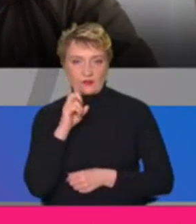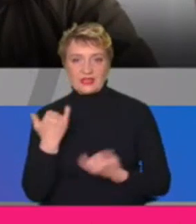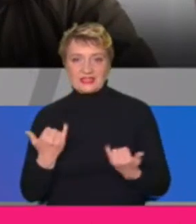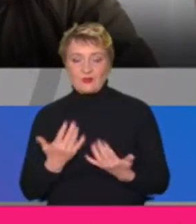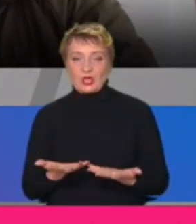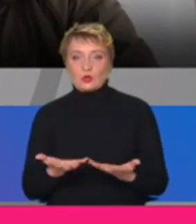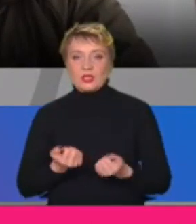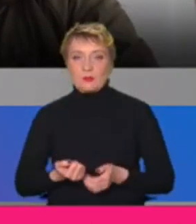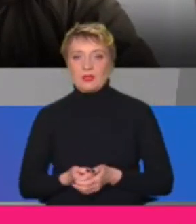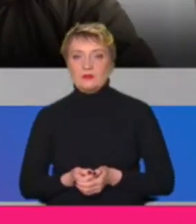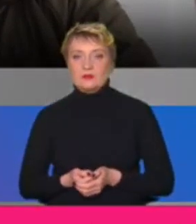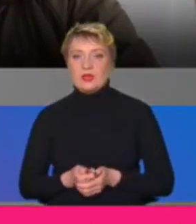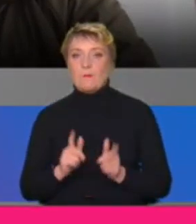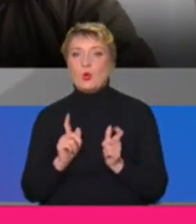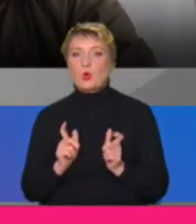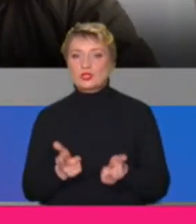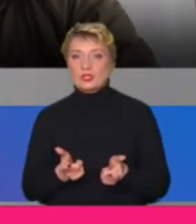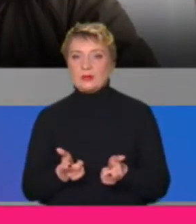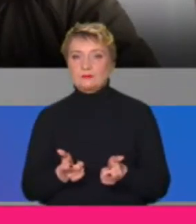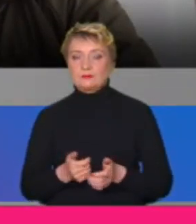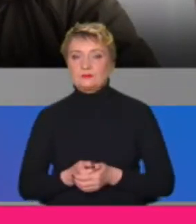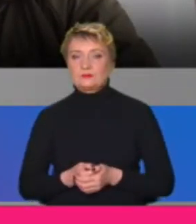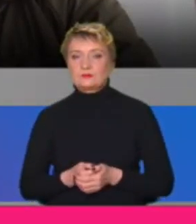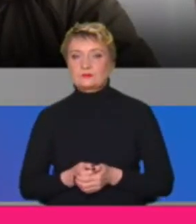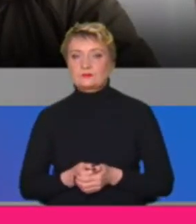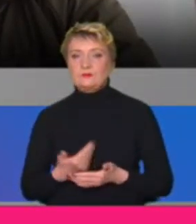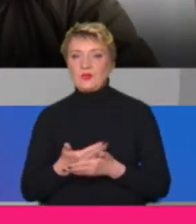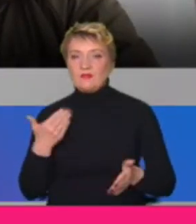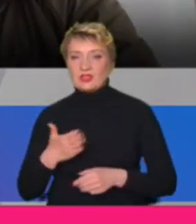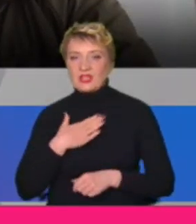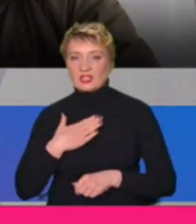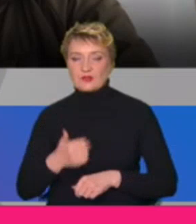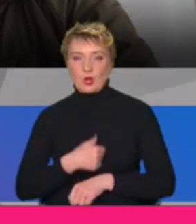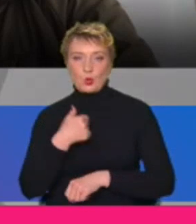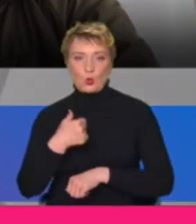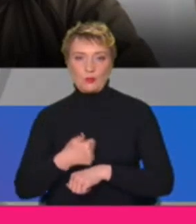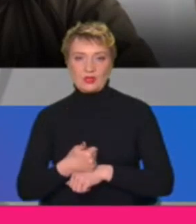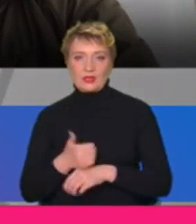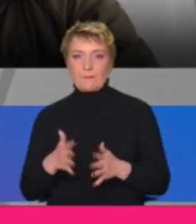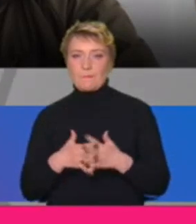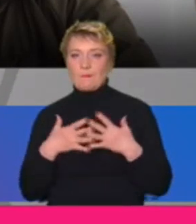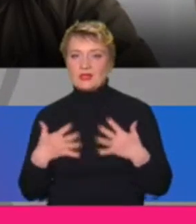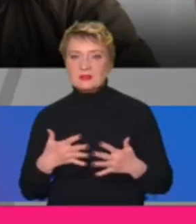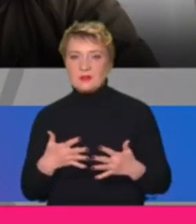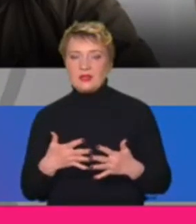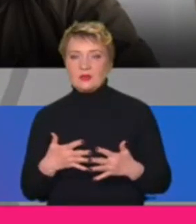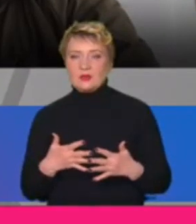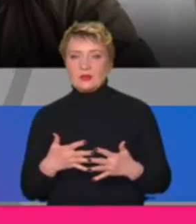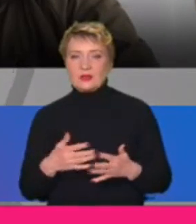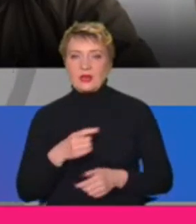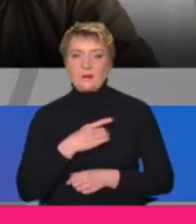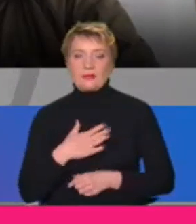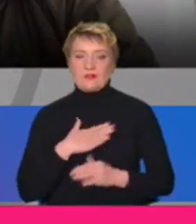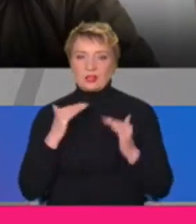отримали погодження від нашого губернатора, що максимально робимо і в приватному